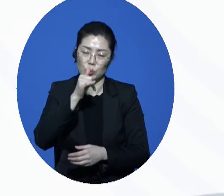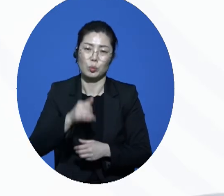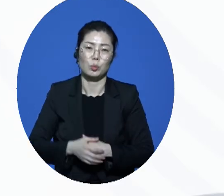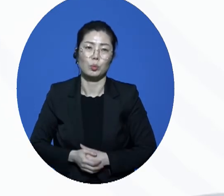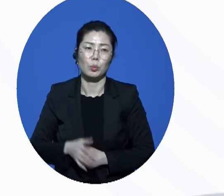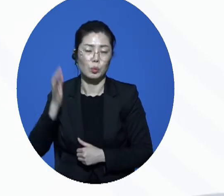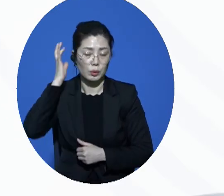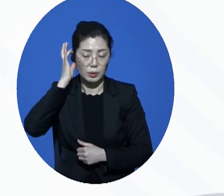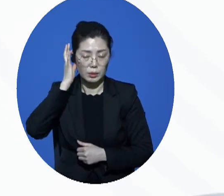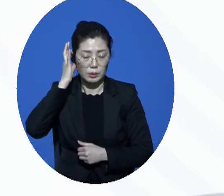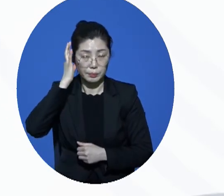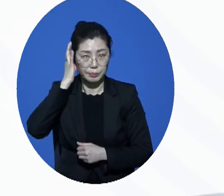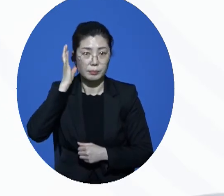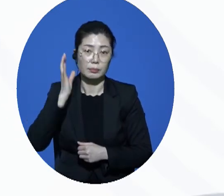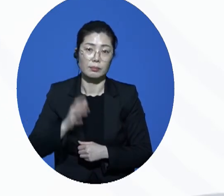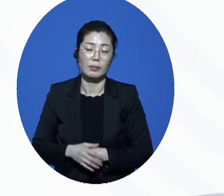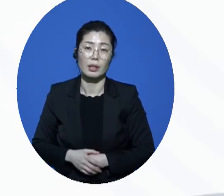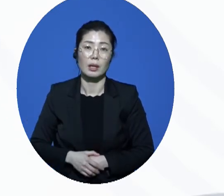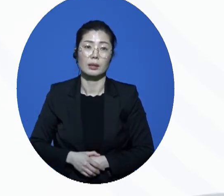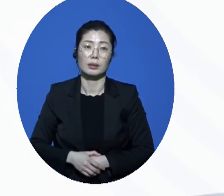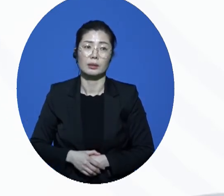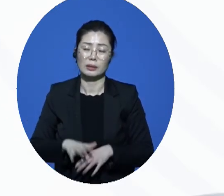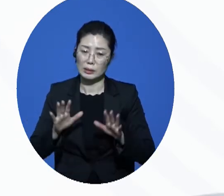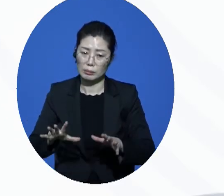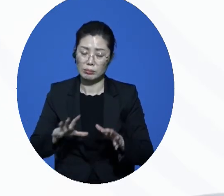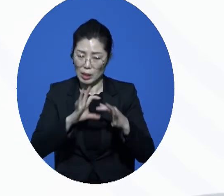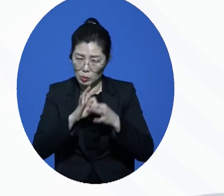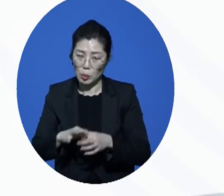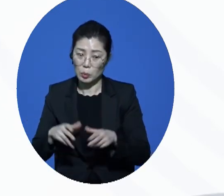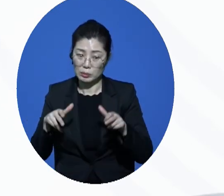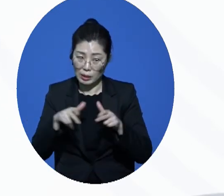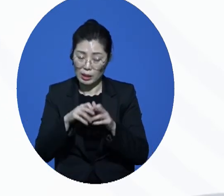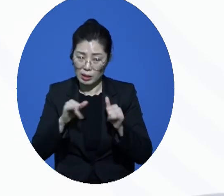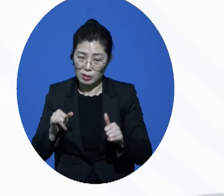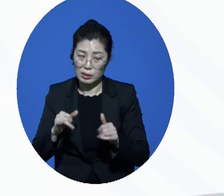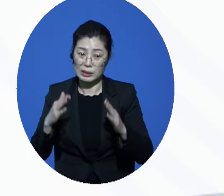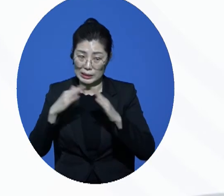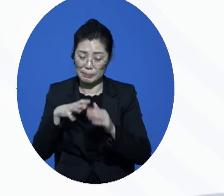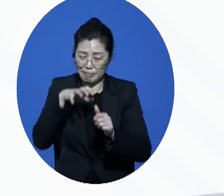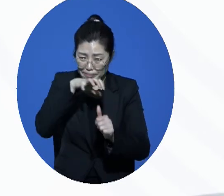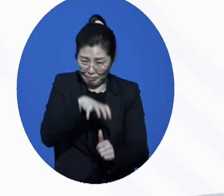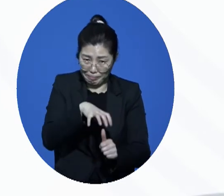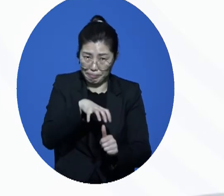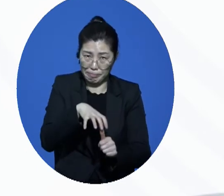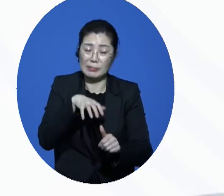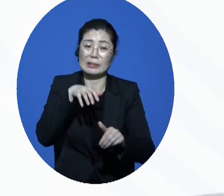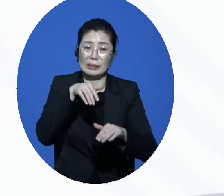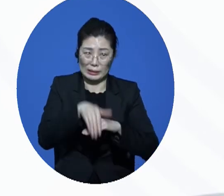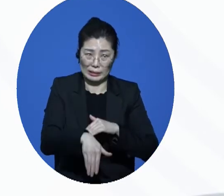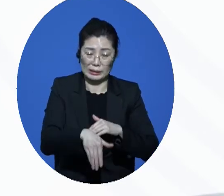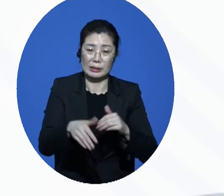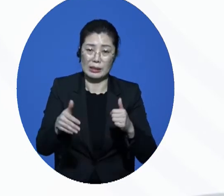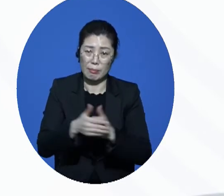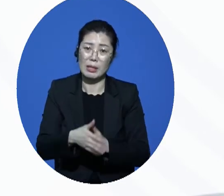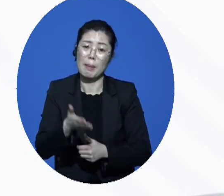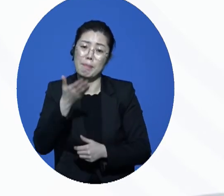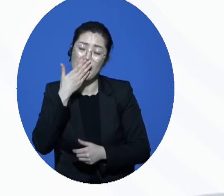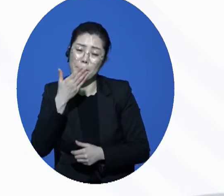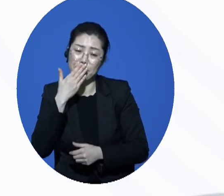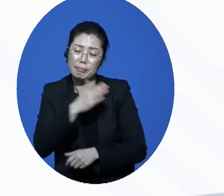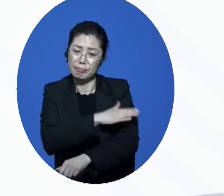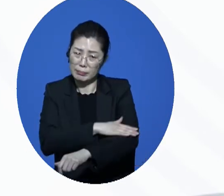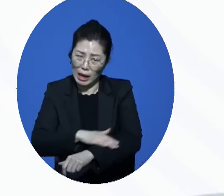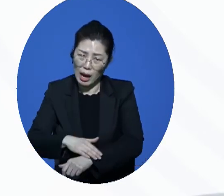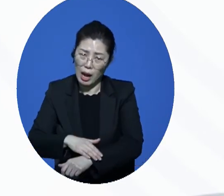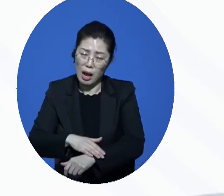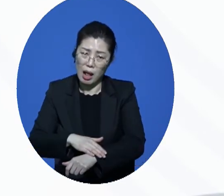이용이 중단되면서 고립 상황이 확산되었고, 결국 장애 당사자들은 식사와 끼니조차